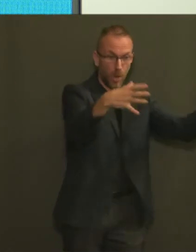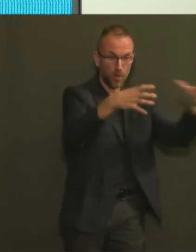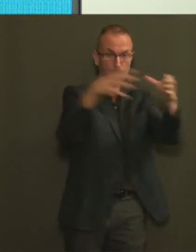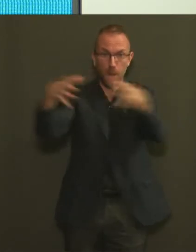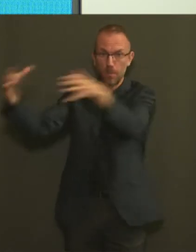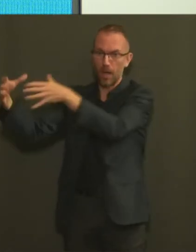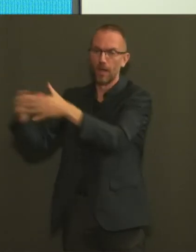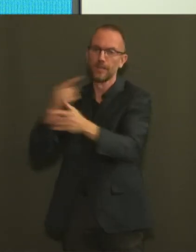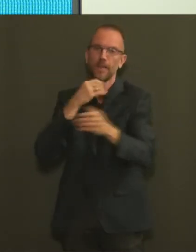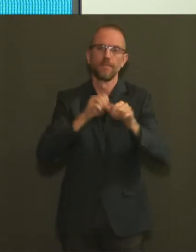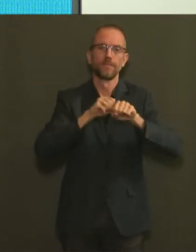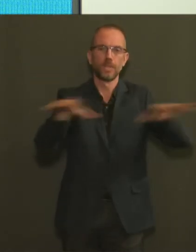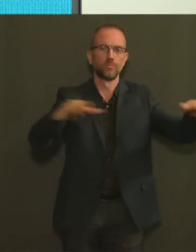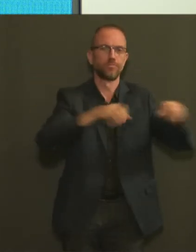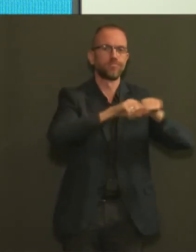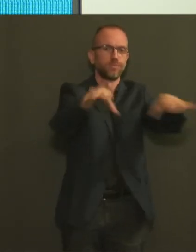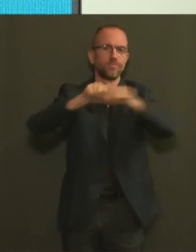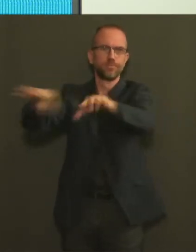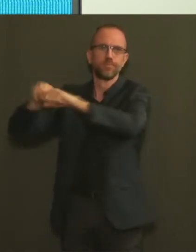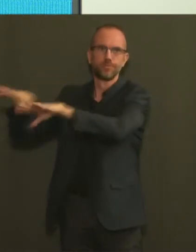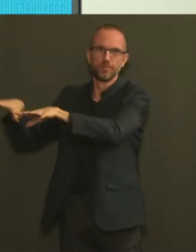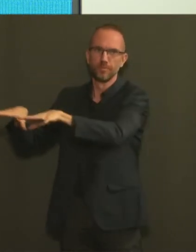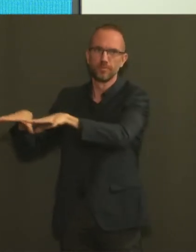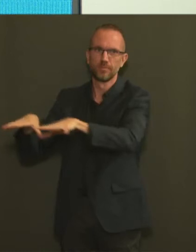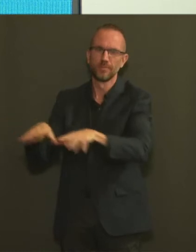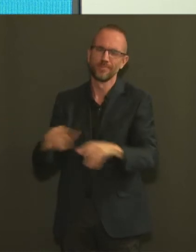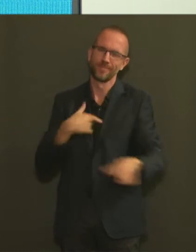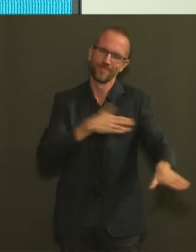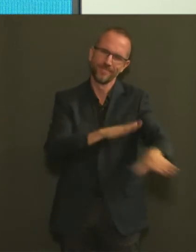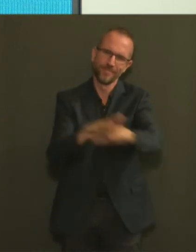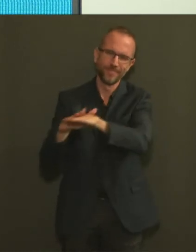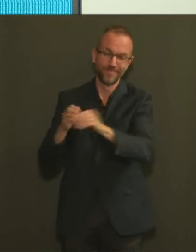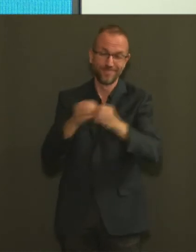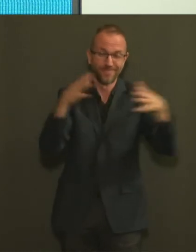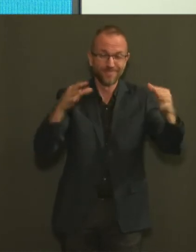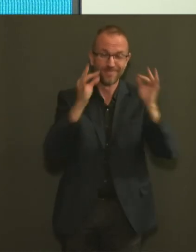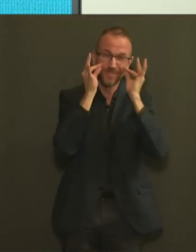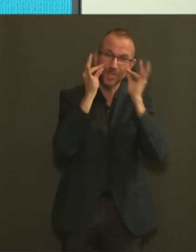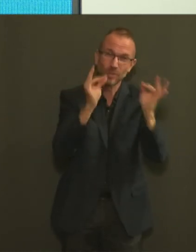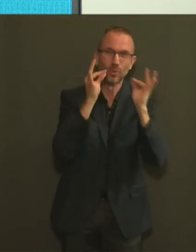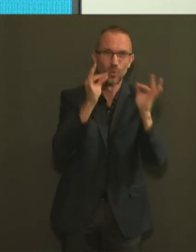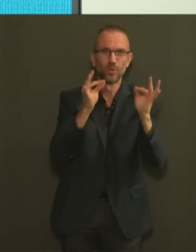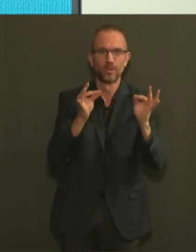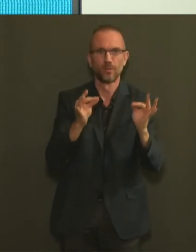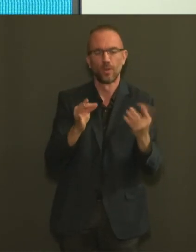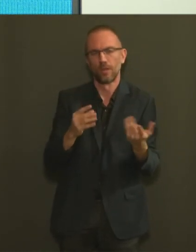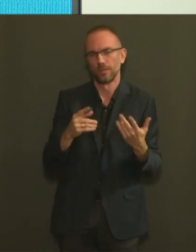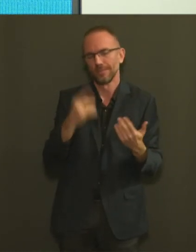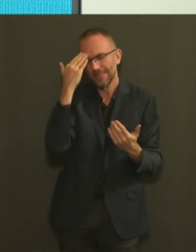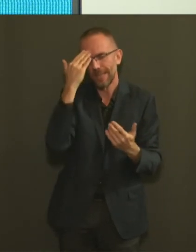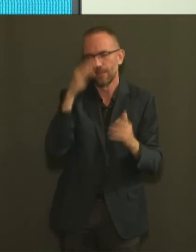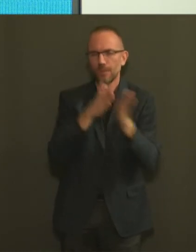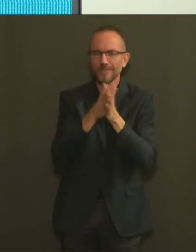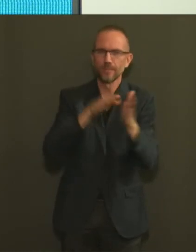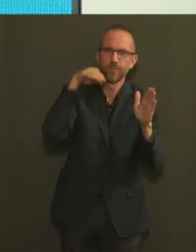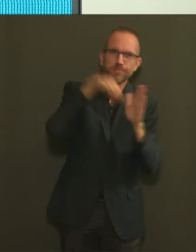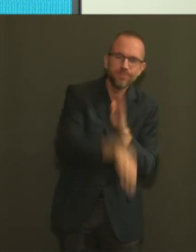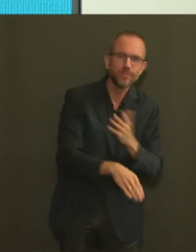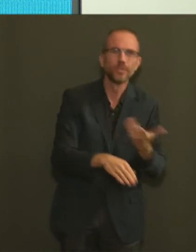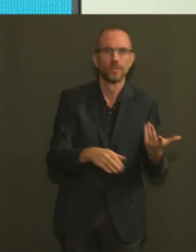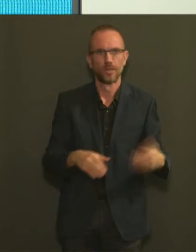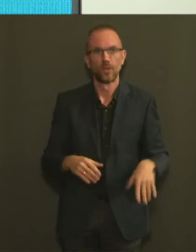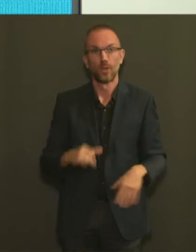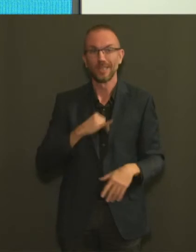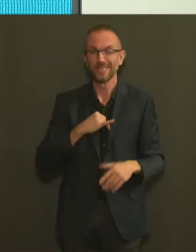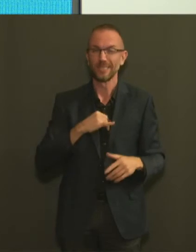pour ceux qui font attention et qu'ils n'auront qu'une seule personne chez eux c'est aussi démotivant est attristant pour ce qui des puits des semaines comme le